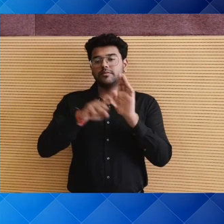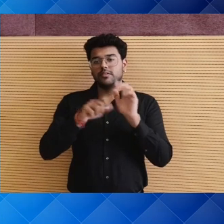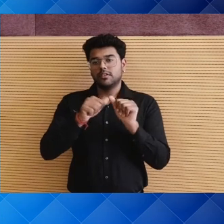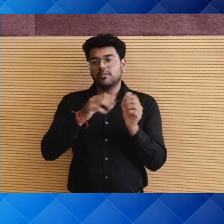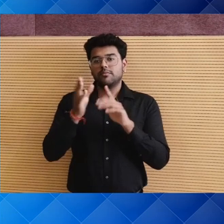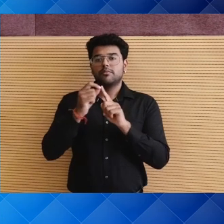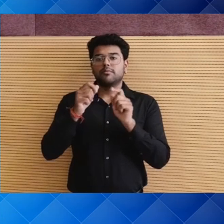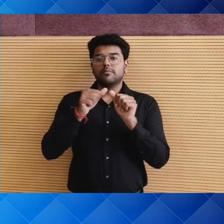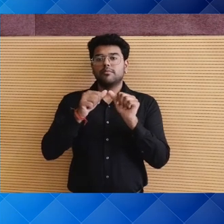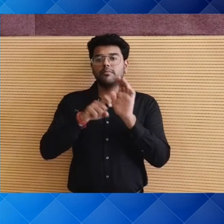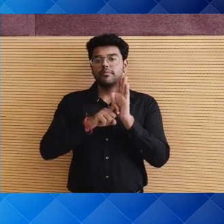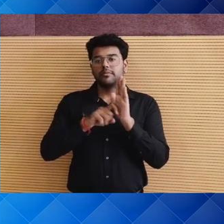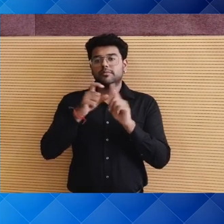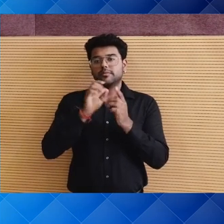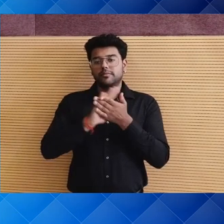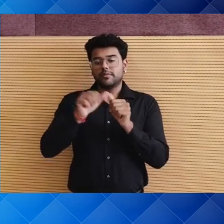कृतार्थ करें.